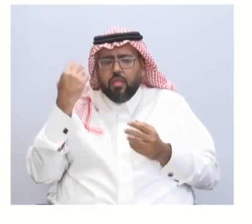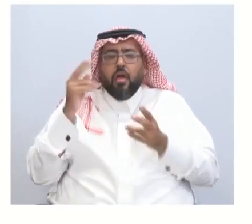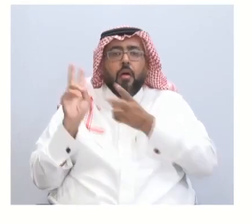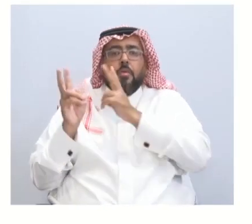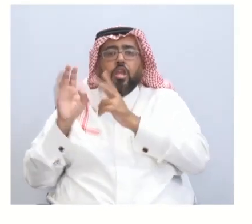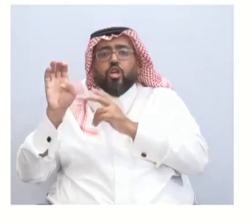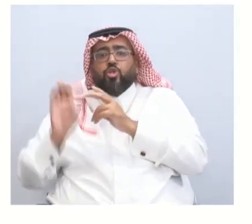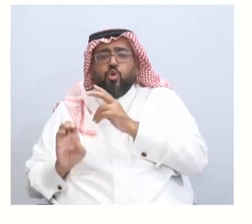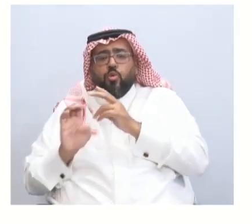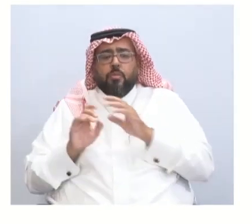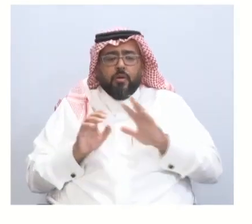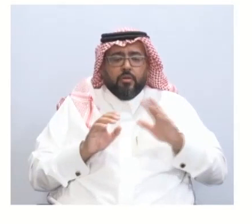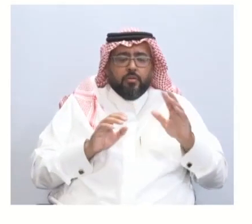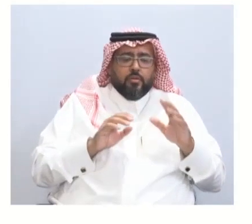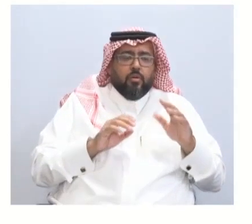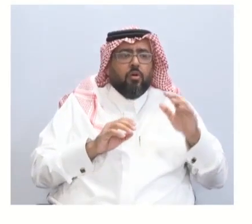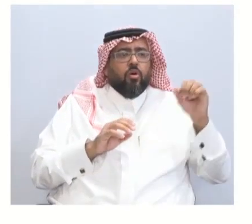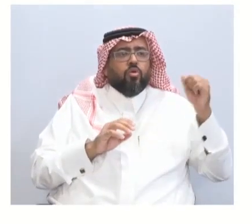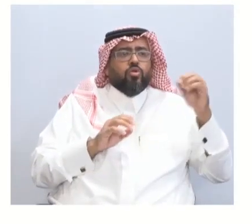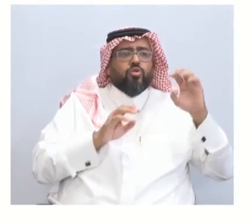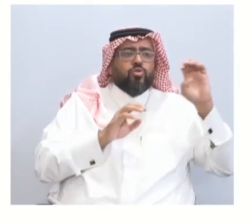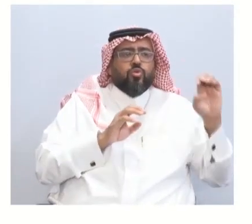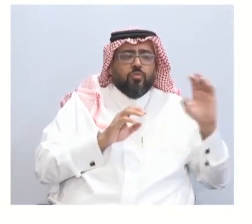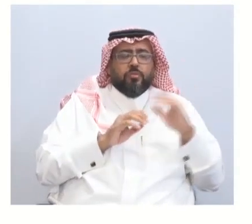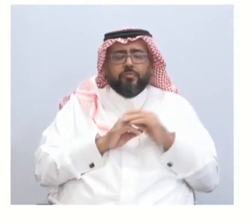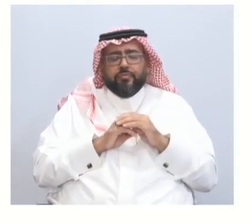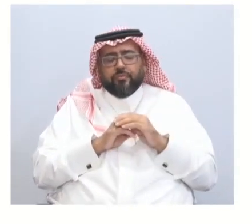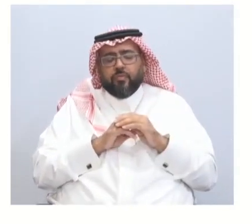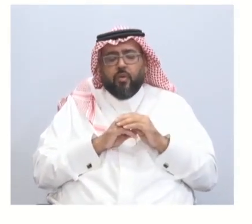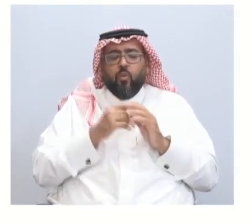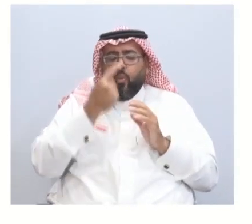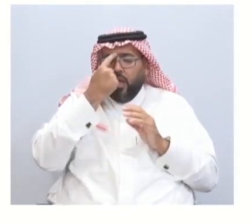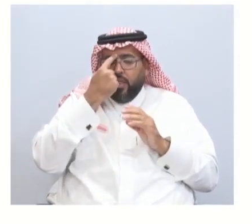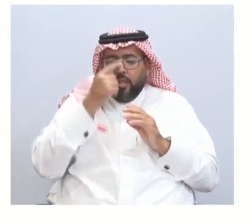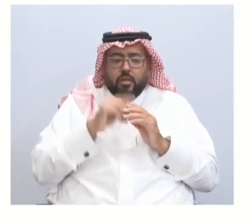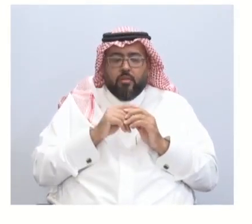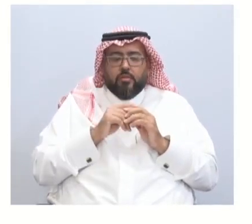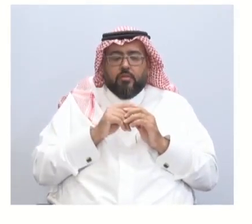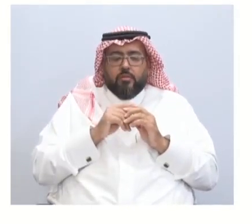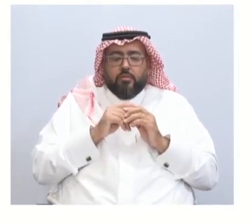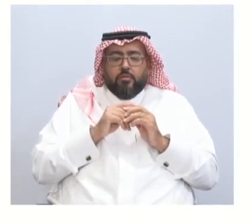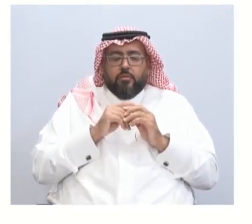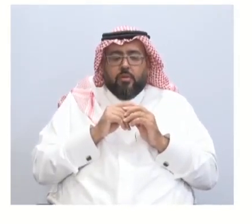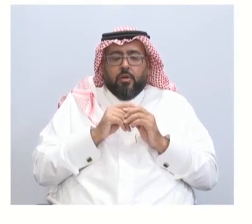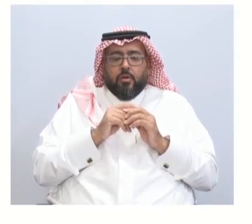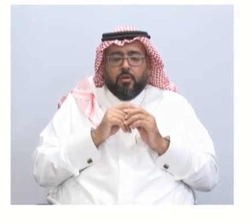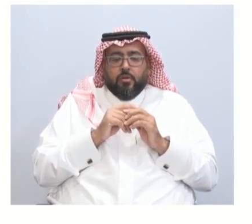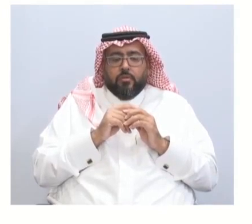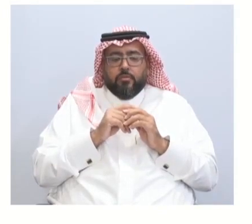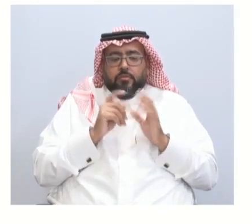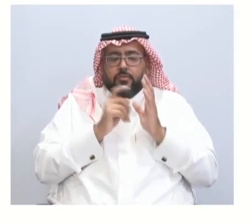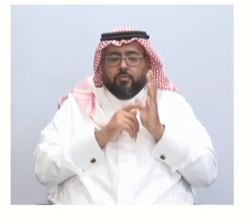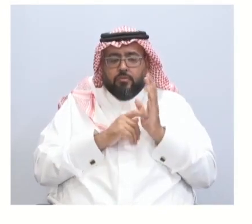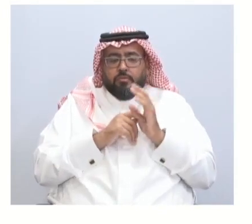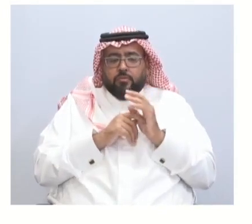الجنوبيه والقارات القطبيه والجنوبيه والهند وكذلك بالنسبه